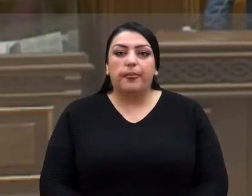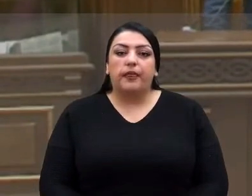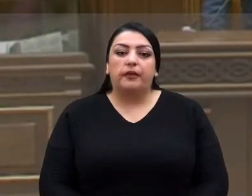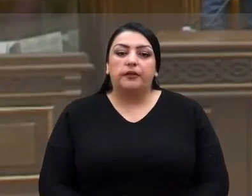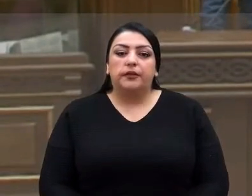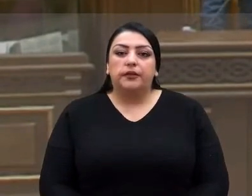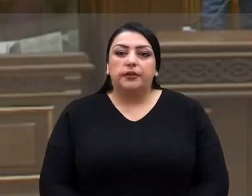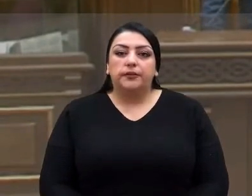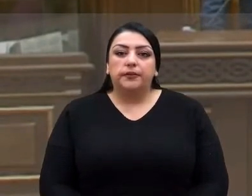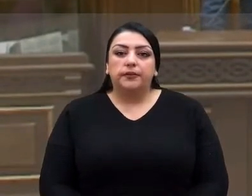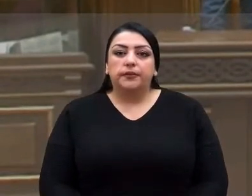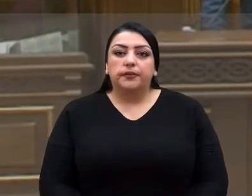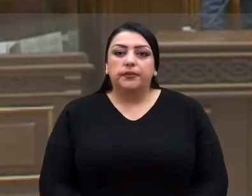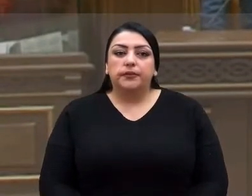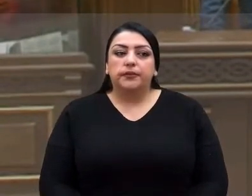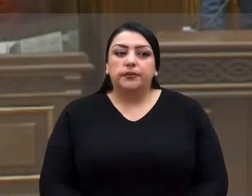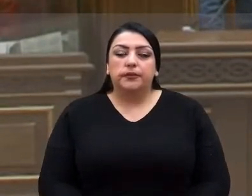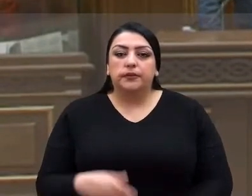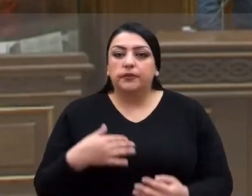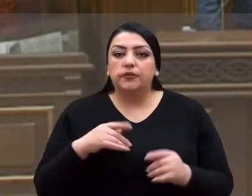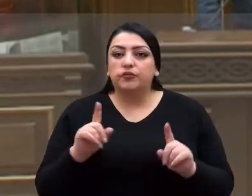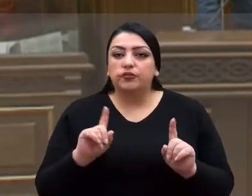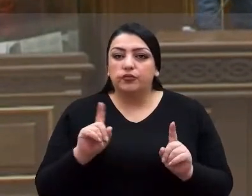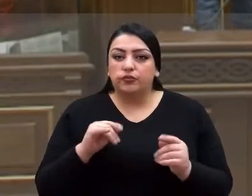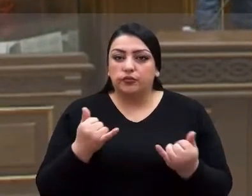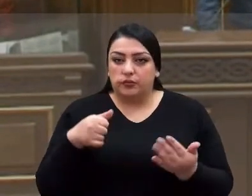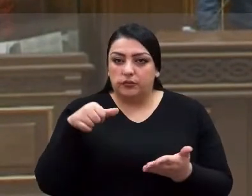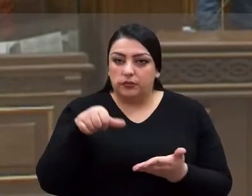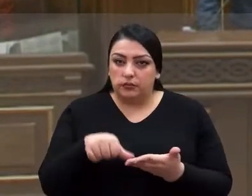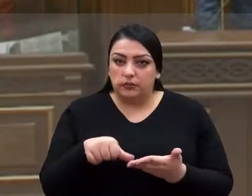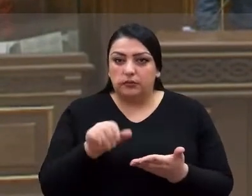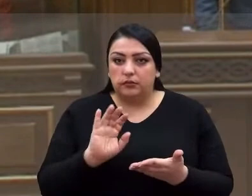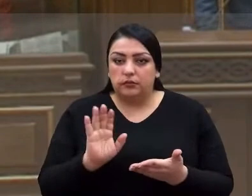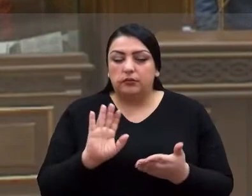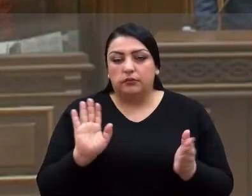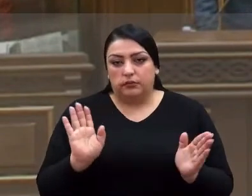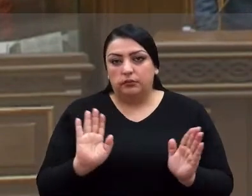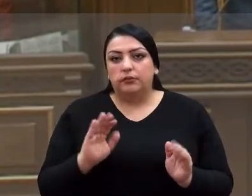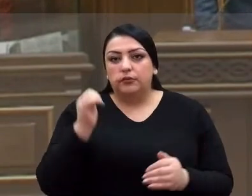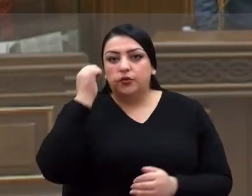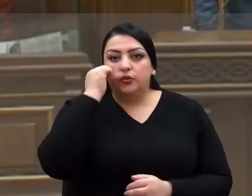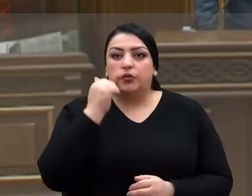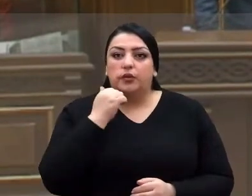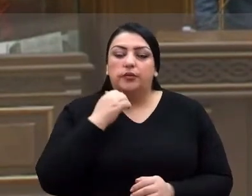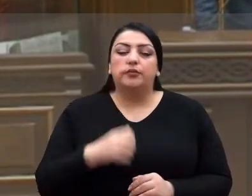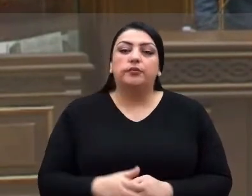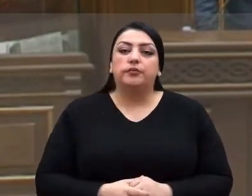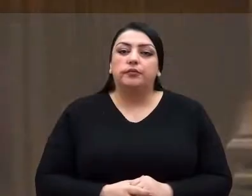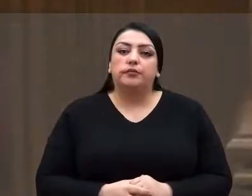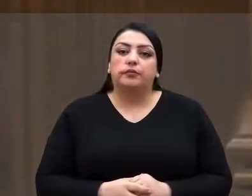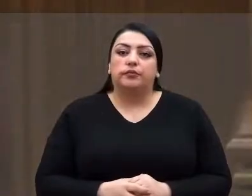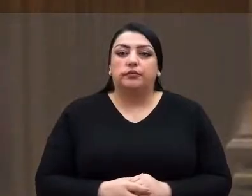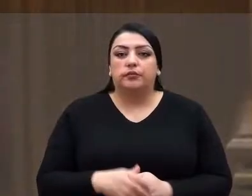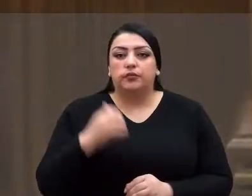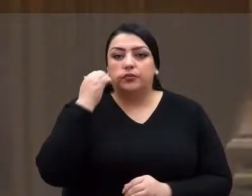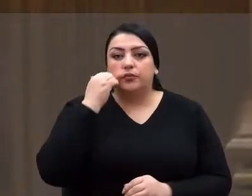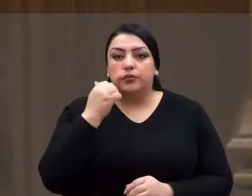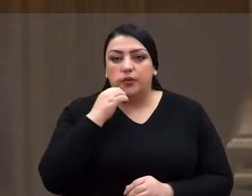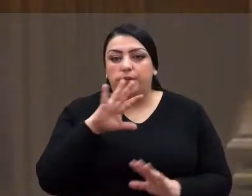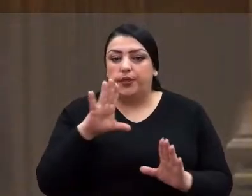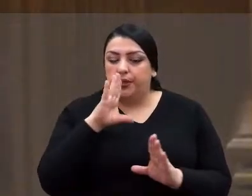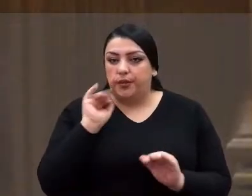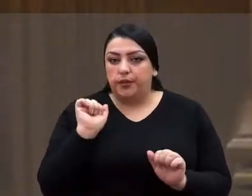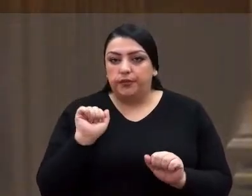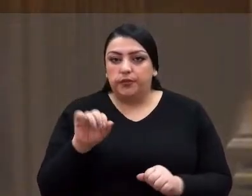Ես սեղմելու բան ունեմ, թե սեղմելու բան ունեմ, թե բավականում, շնորհակալություն։ Շնորհակալություն հնարավորության համար։ Ես